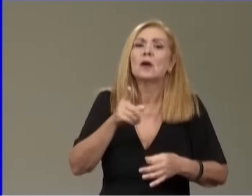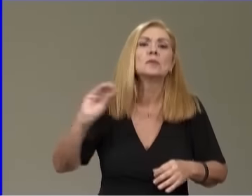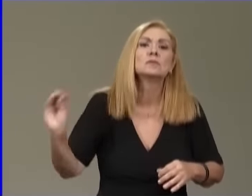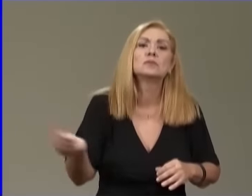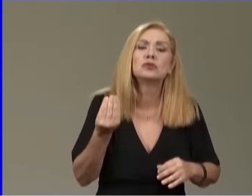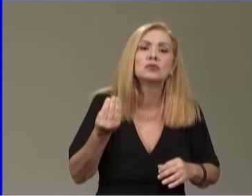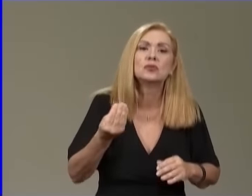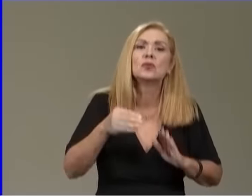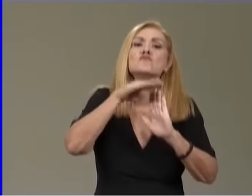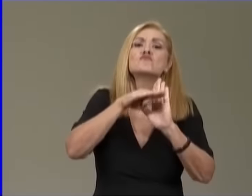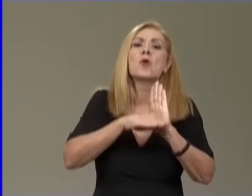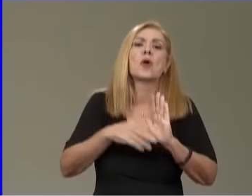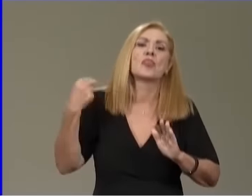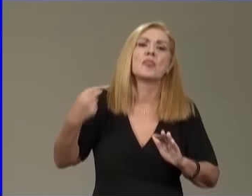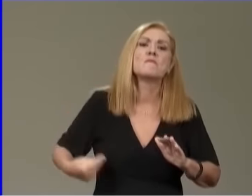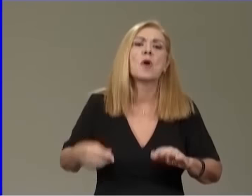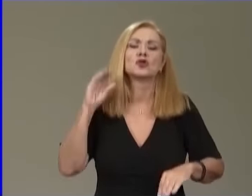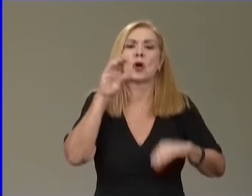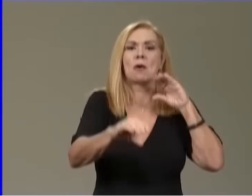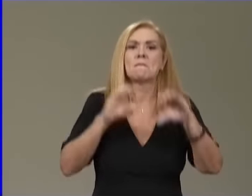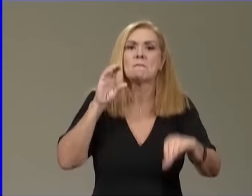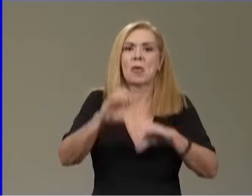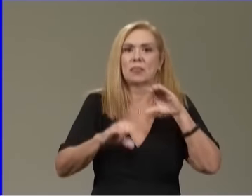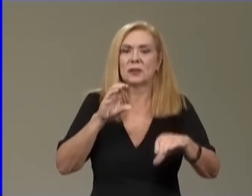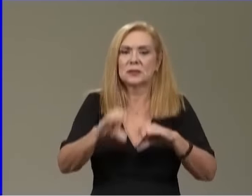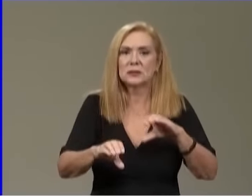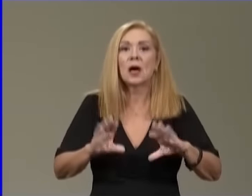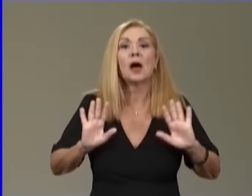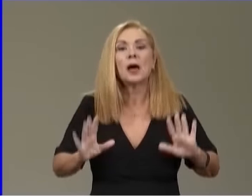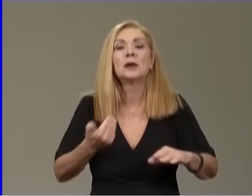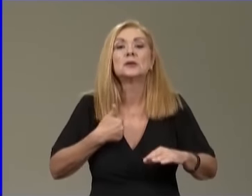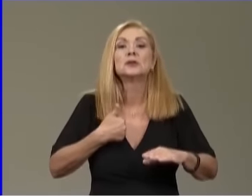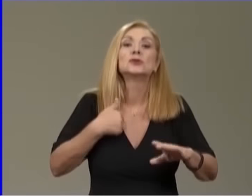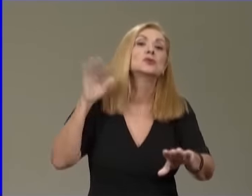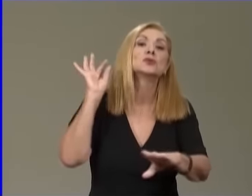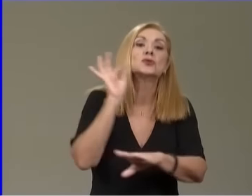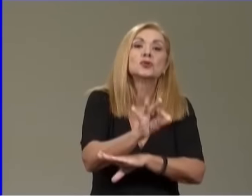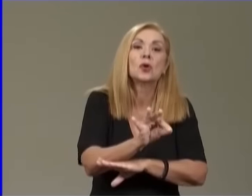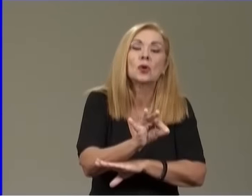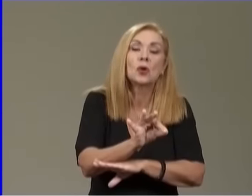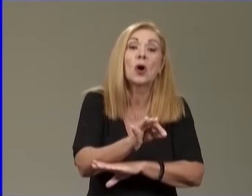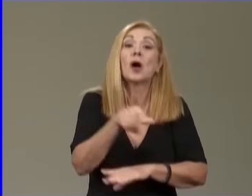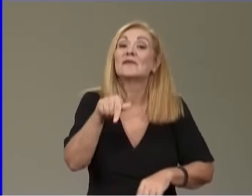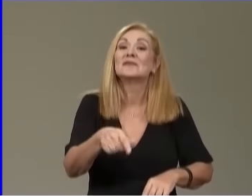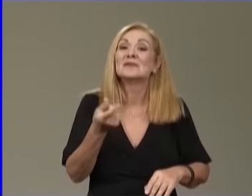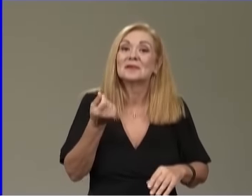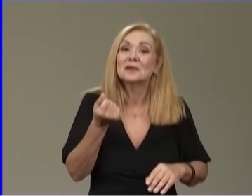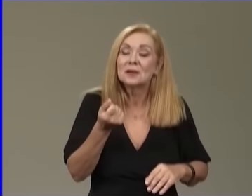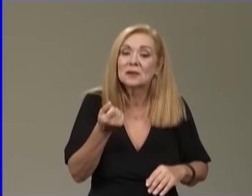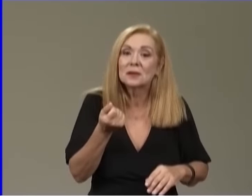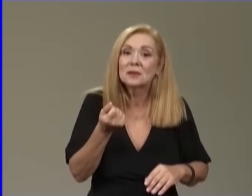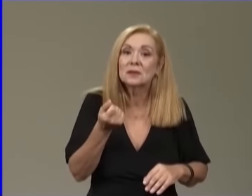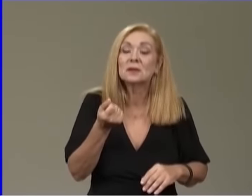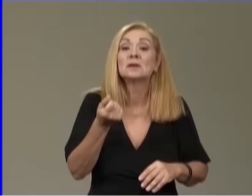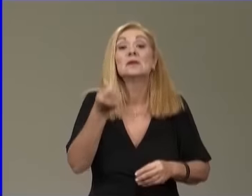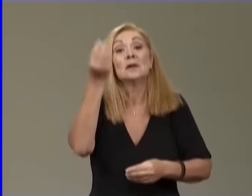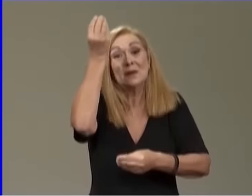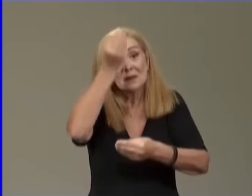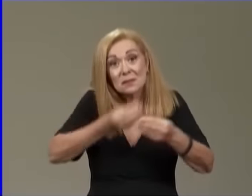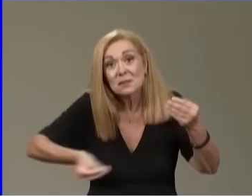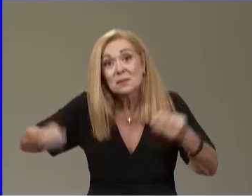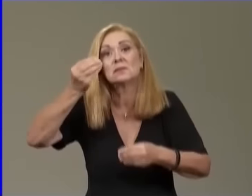πρόγραμμα δημοσίων επενδύσεων. Όμως, στόχος μου είναι το ποσό αυτό να αυξηθεί